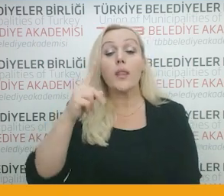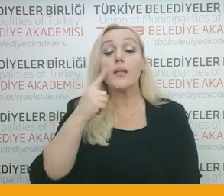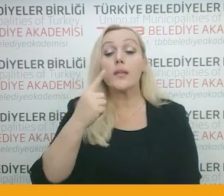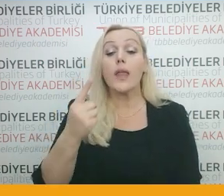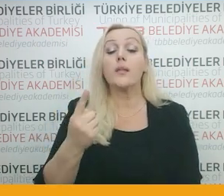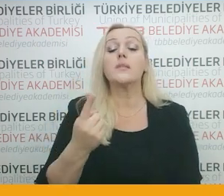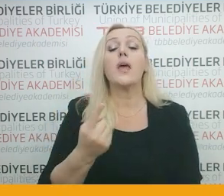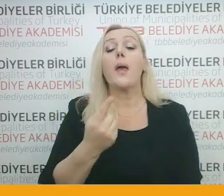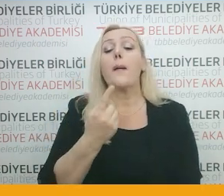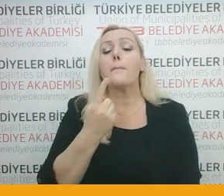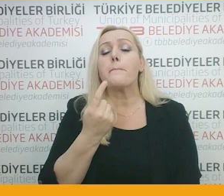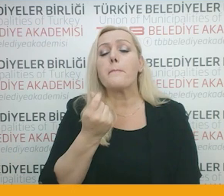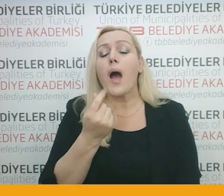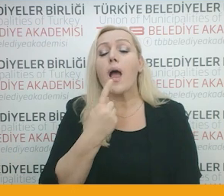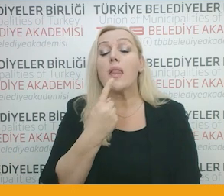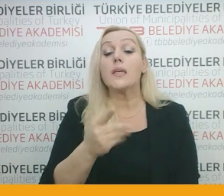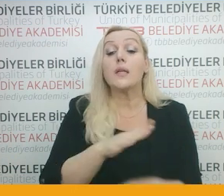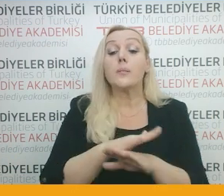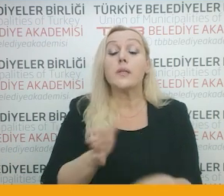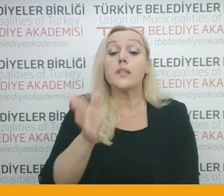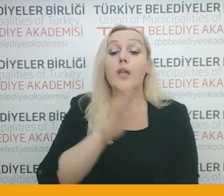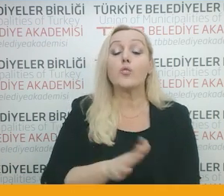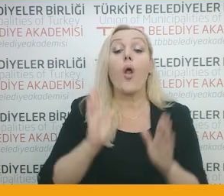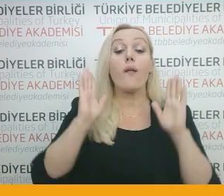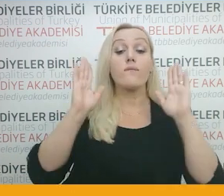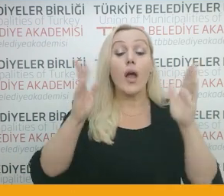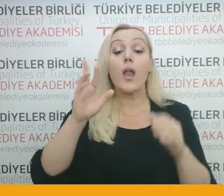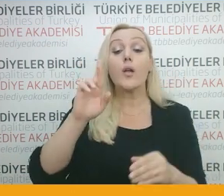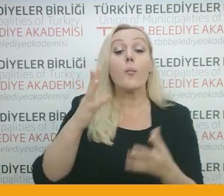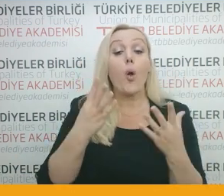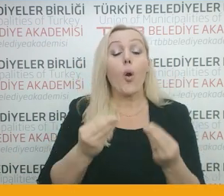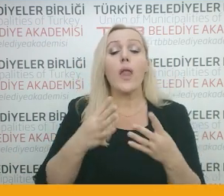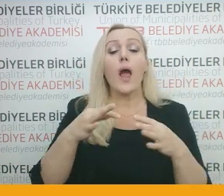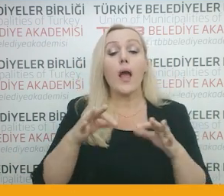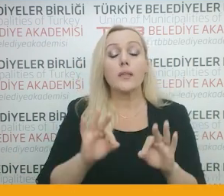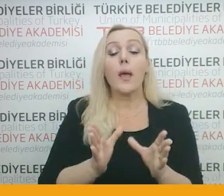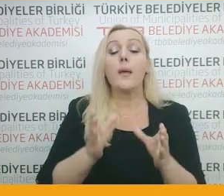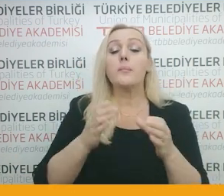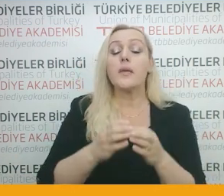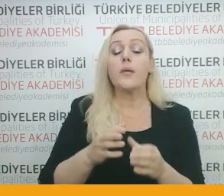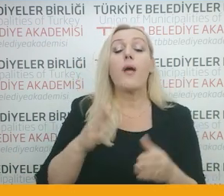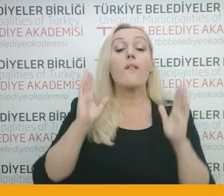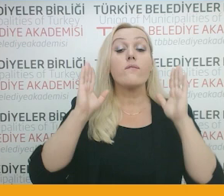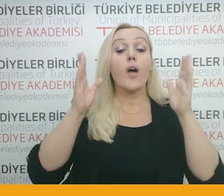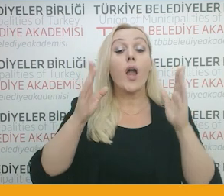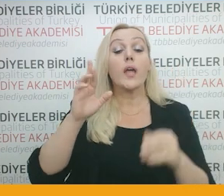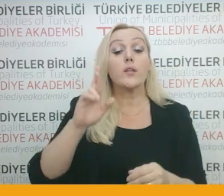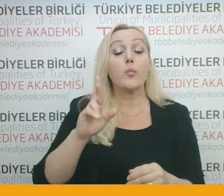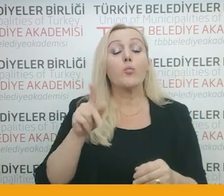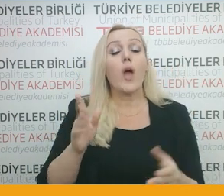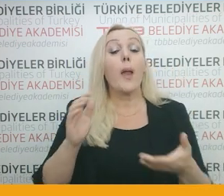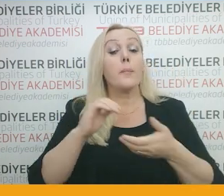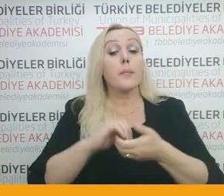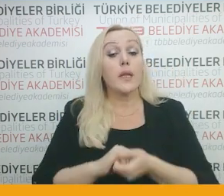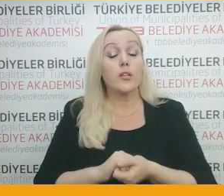yıl bittikten sonra yapılan faaliyetleri rapor haline getirirler. Bu birim faaliyet raporu. Bunlar birimler